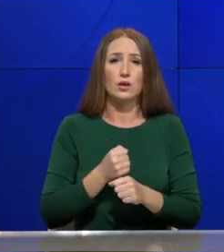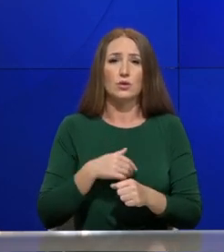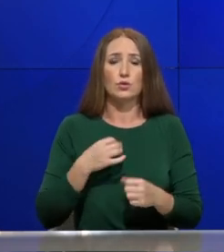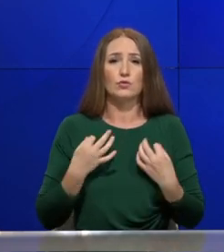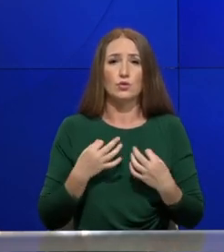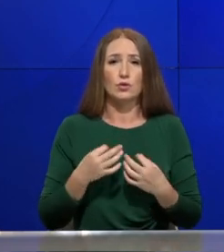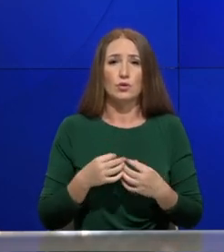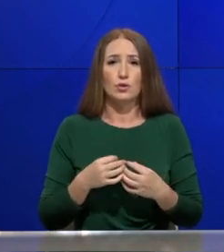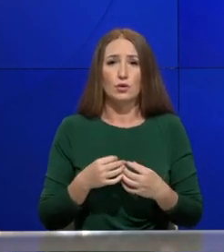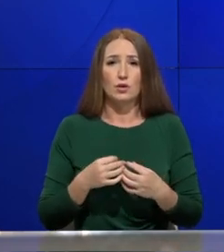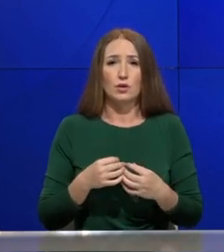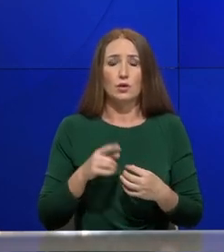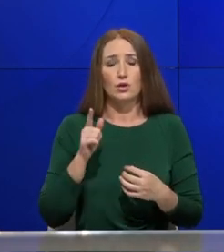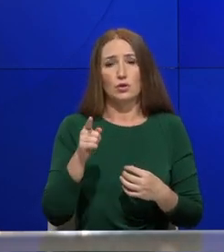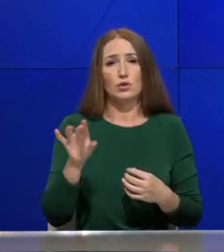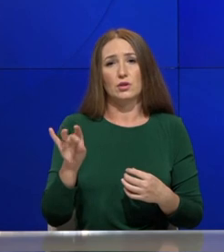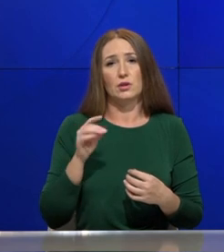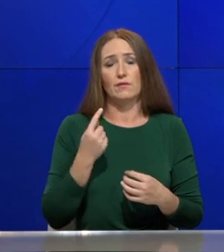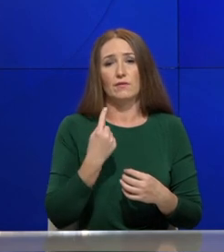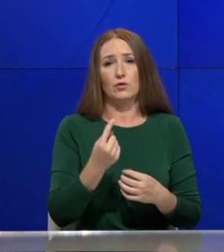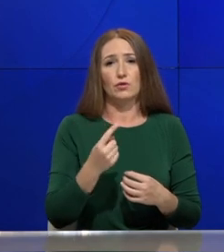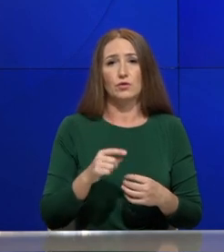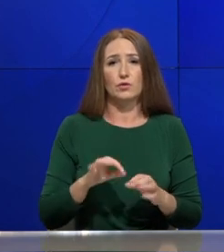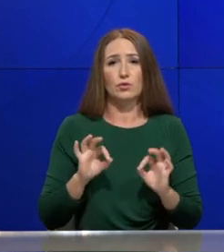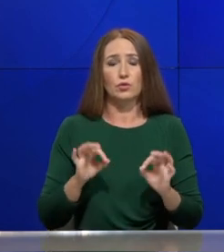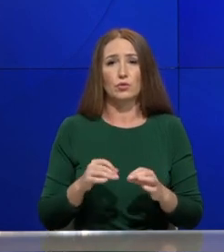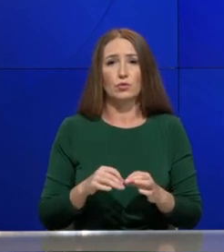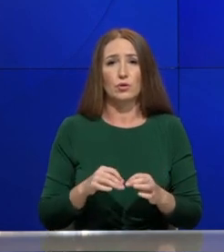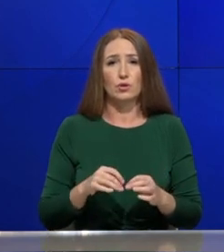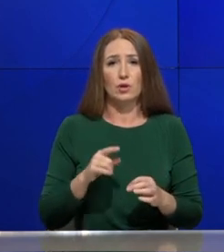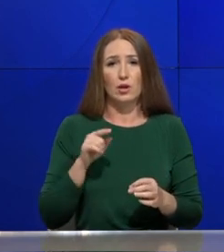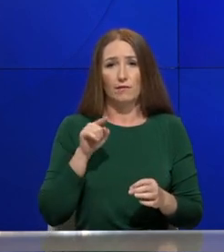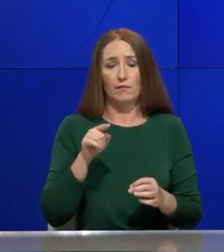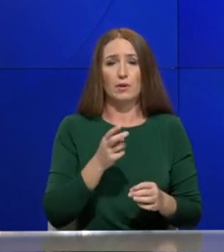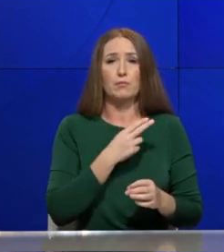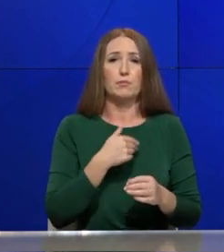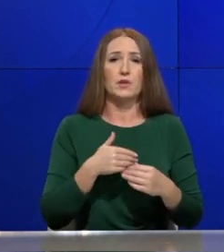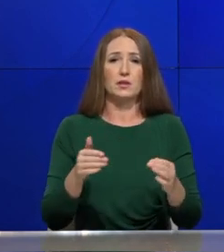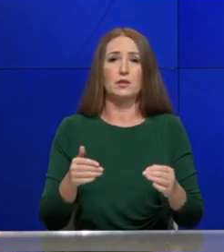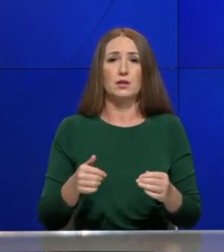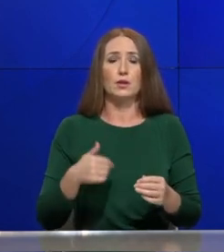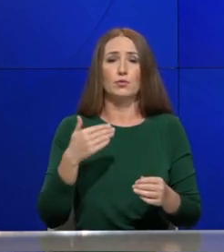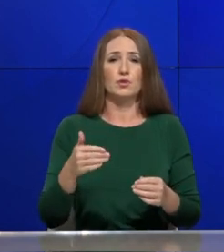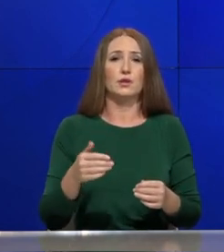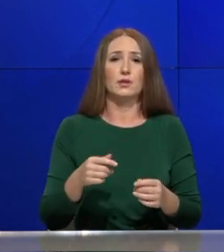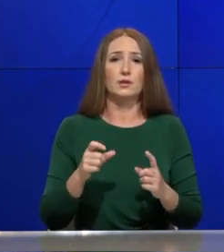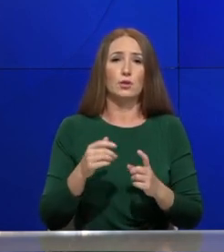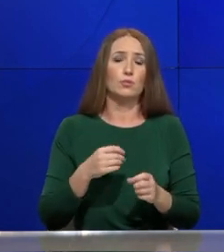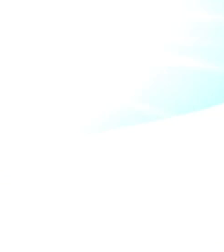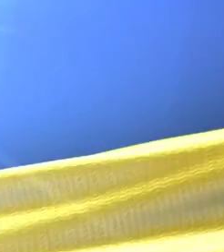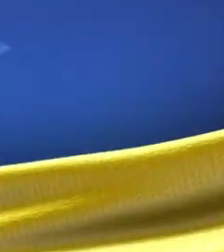I slobodno donesete vašu ličnu odluku o tome ko je dostojan da vas predstavlja, služi vama i bude budući načelnik općine